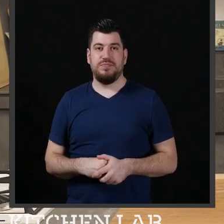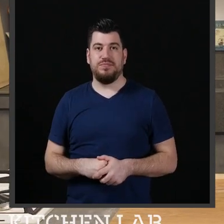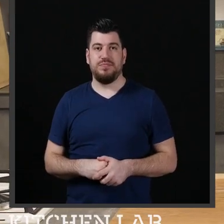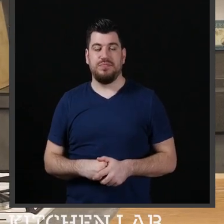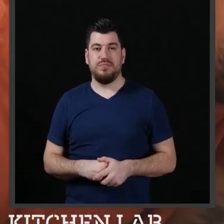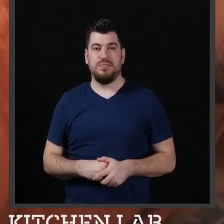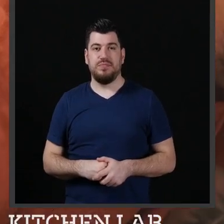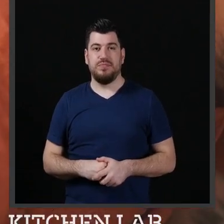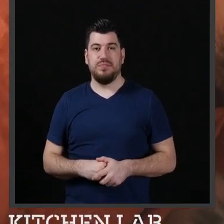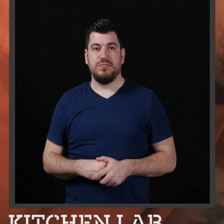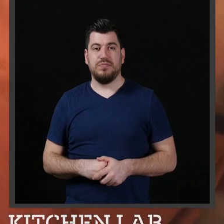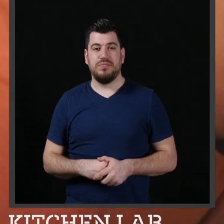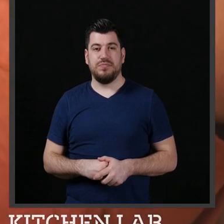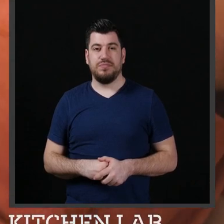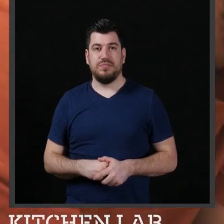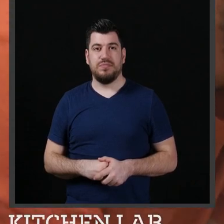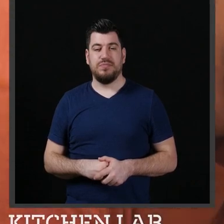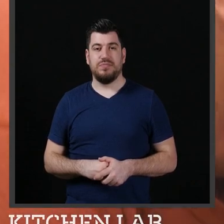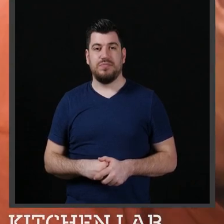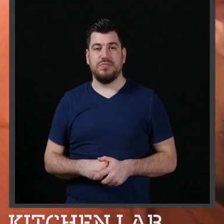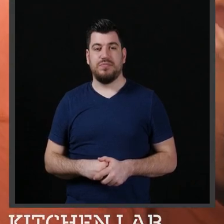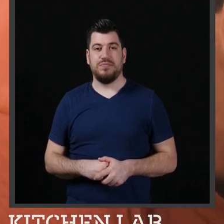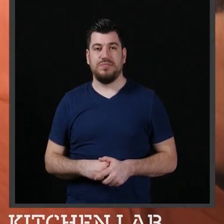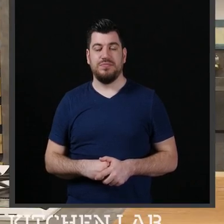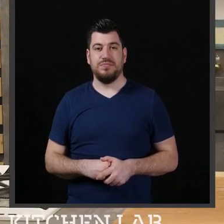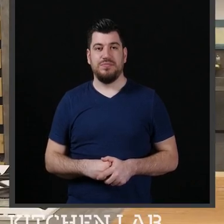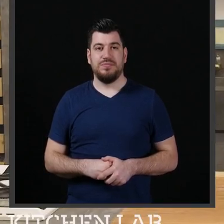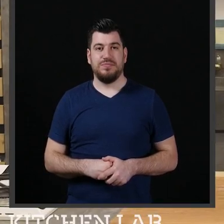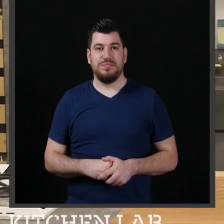και τον κιμά μου. Καλά, είναι καταπληκτικό. Δεν υπάρχει.